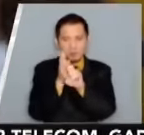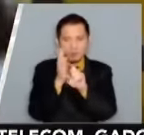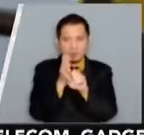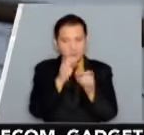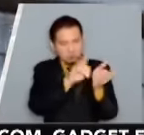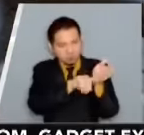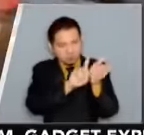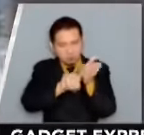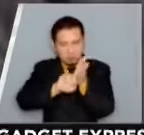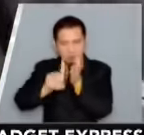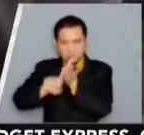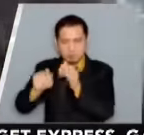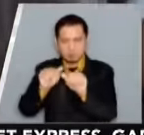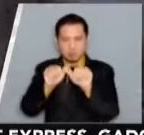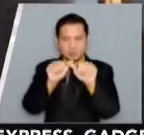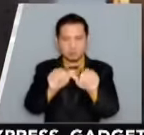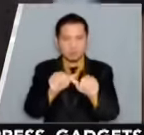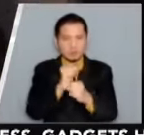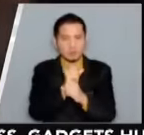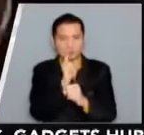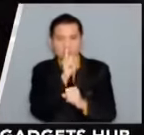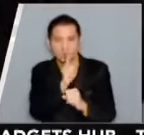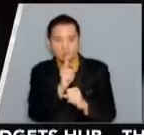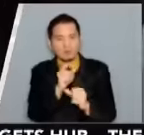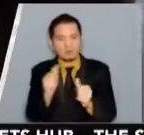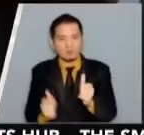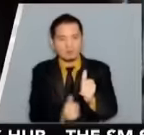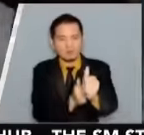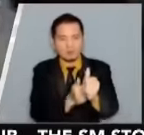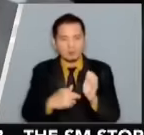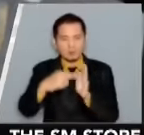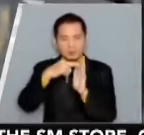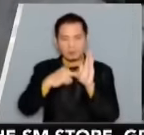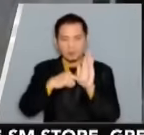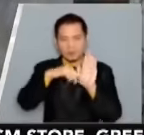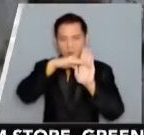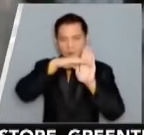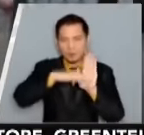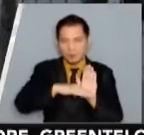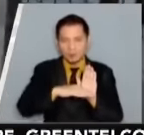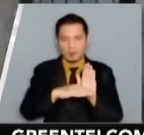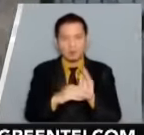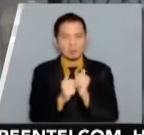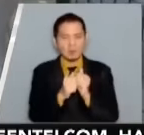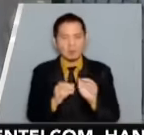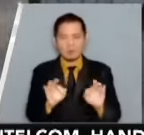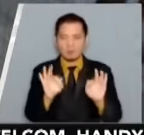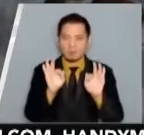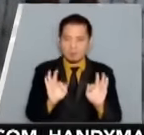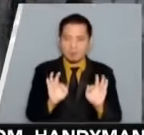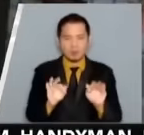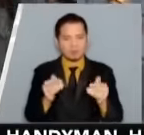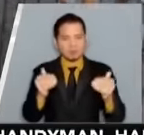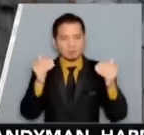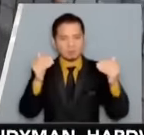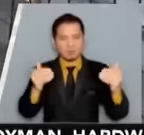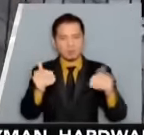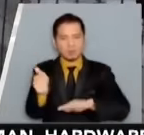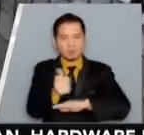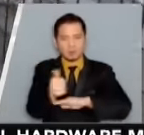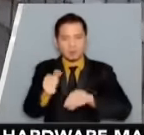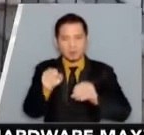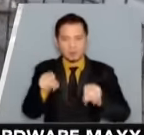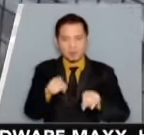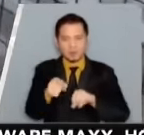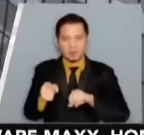para tiyakin pa rin ang road safety at roadworthiness ng mga bumibiyaheng bus dito sa EDSA Bus Carousel.